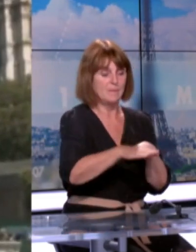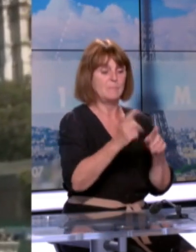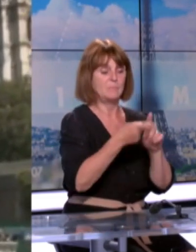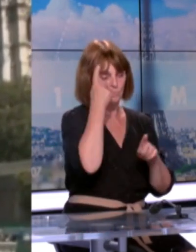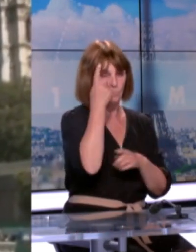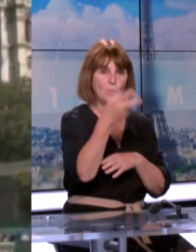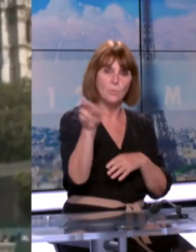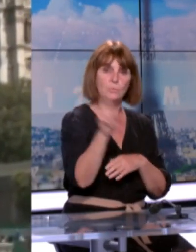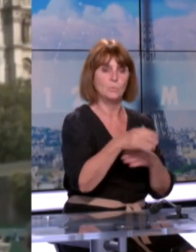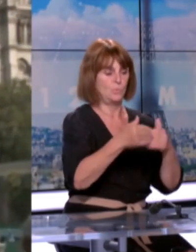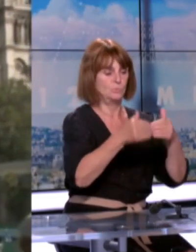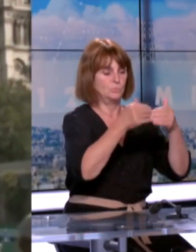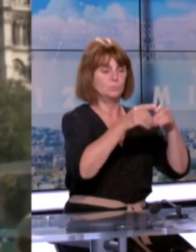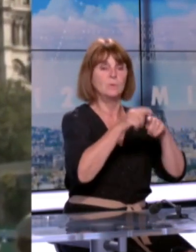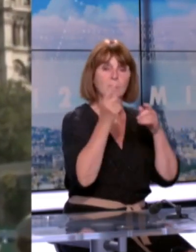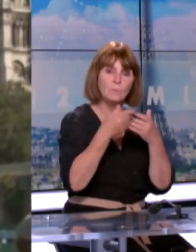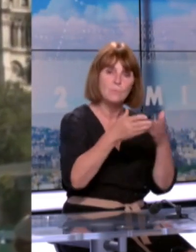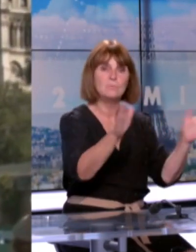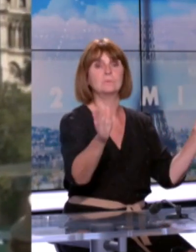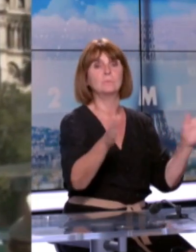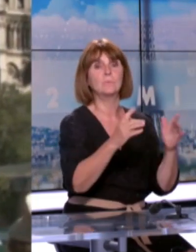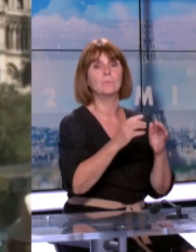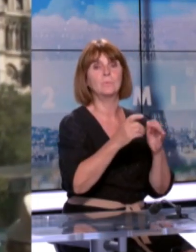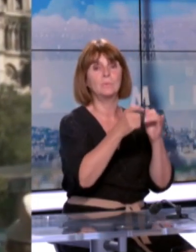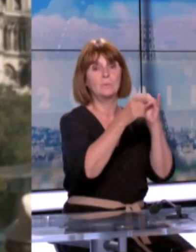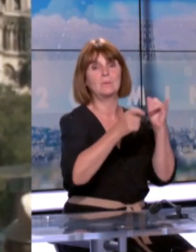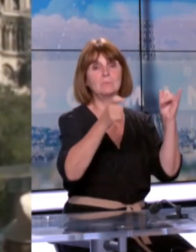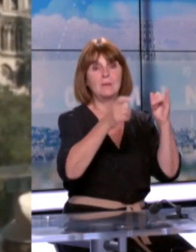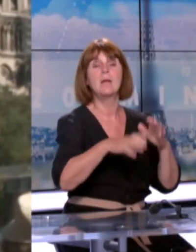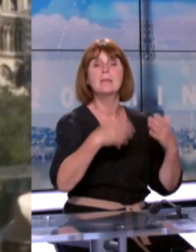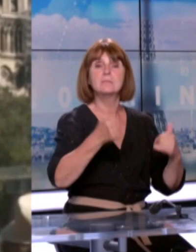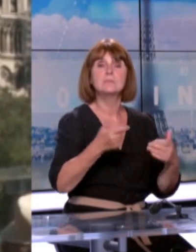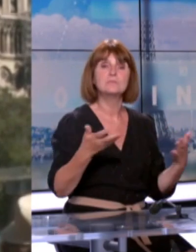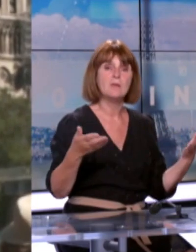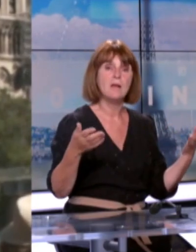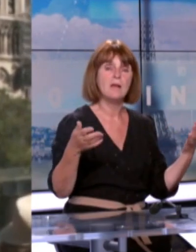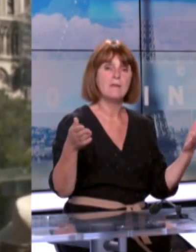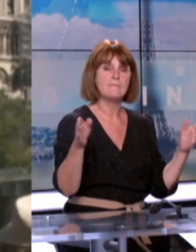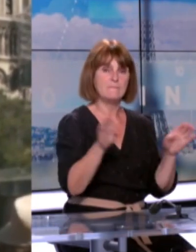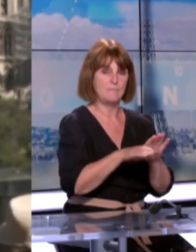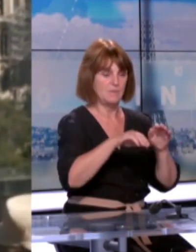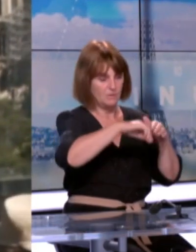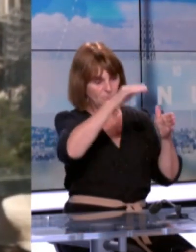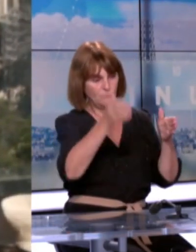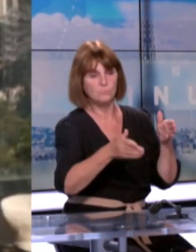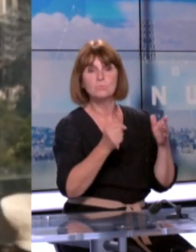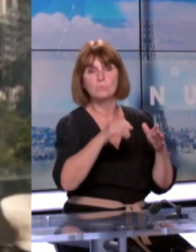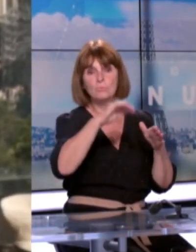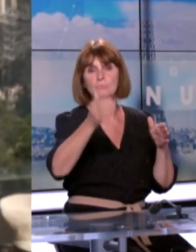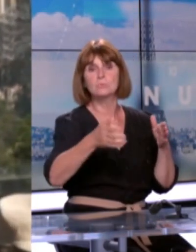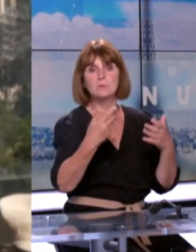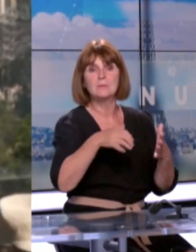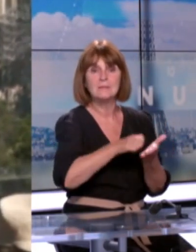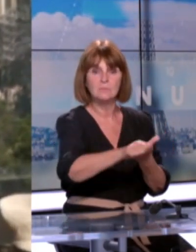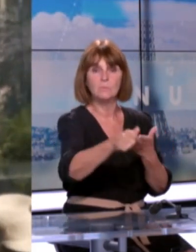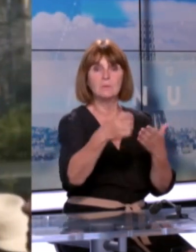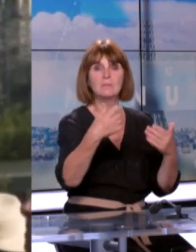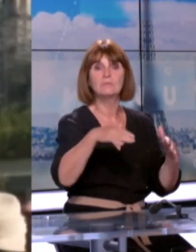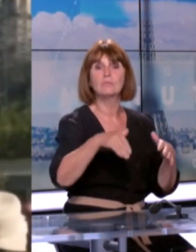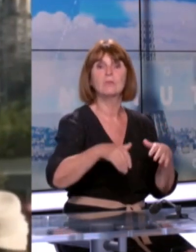et la réouverture de la cathédrale. On a déjà fermé les voûtes qui avaient été détruites